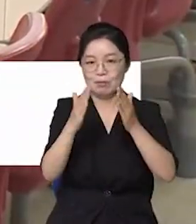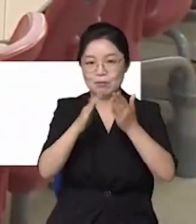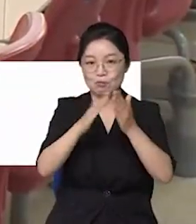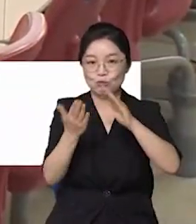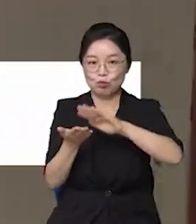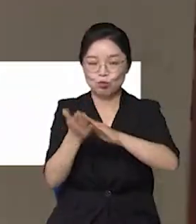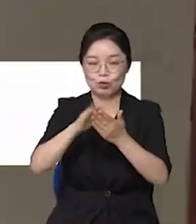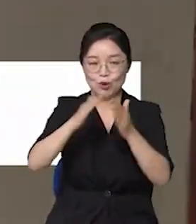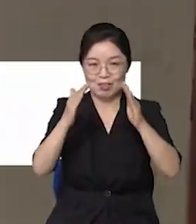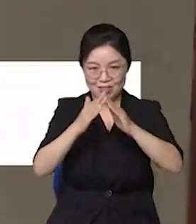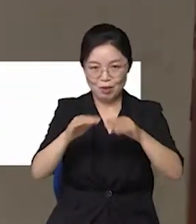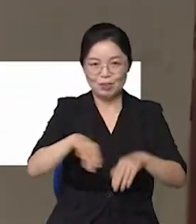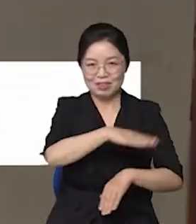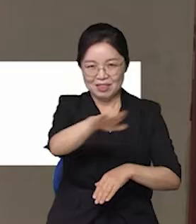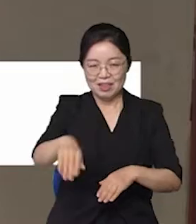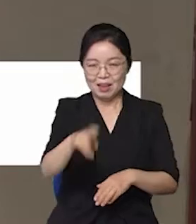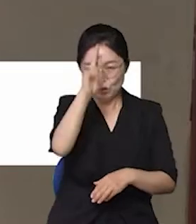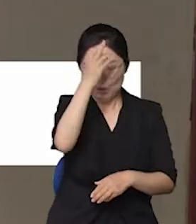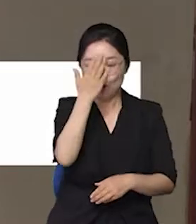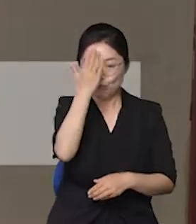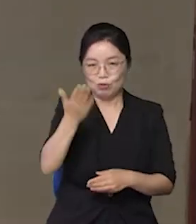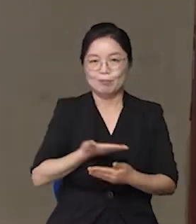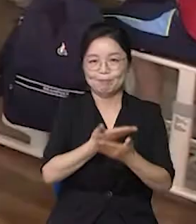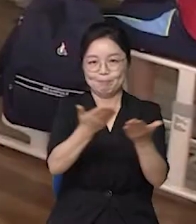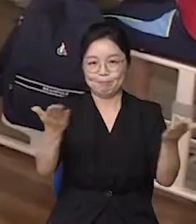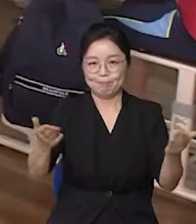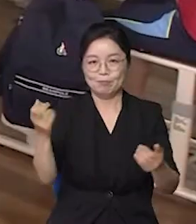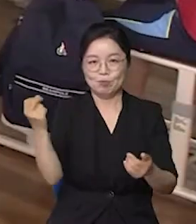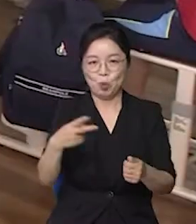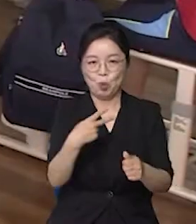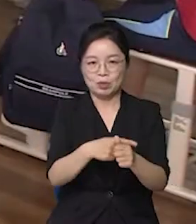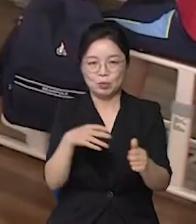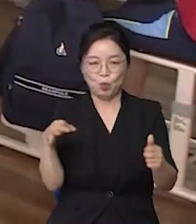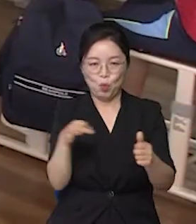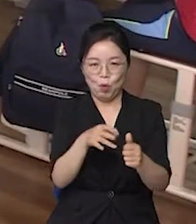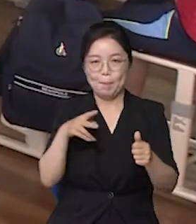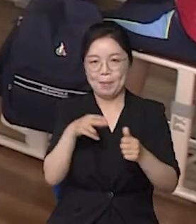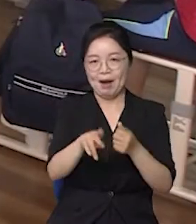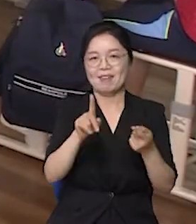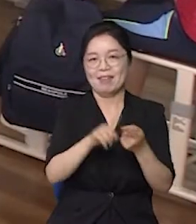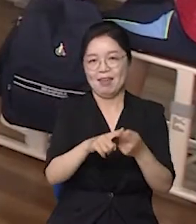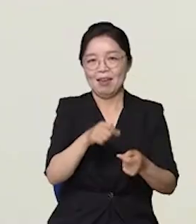특히 촌지가 사라지는 학교 만들기 사업은 가장 좋은 평가를 받았습니다.